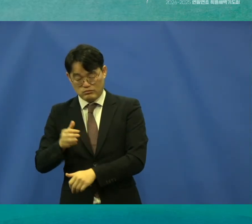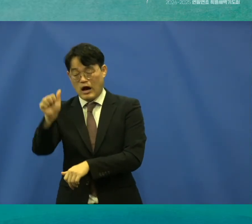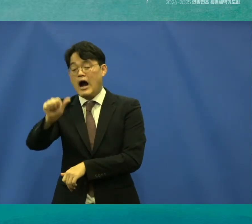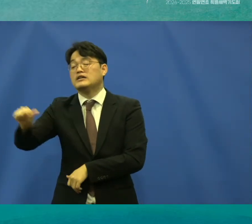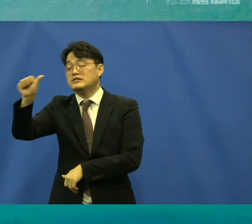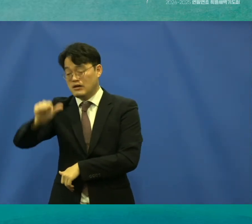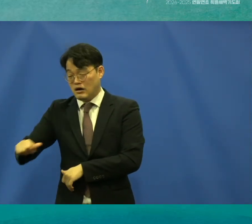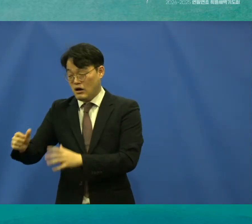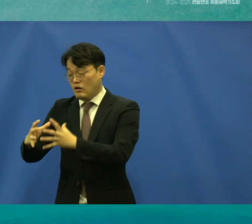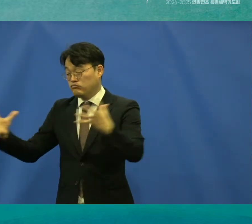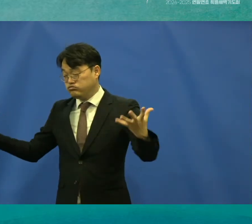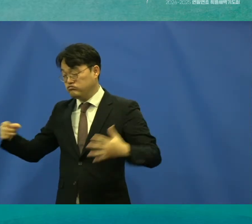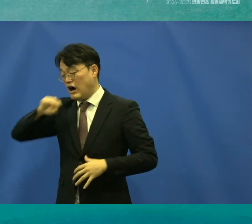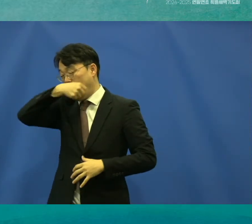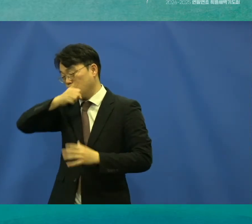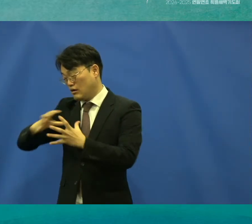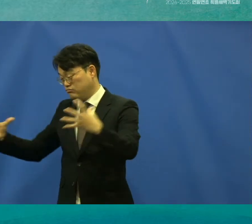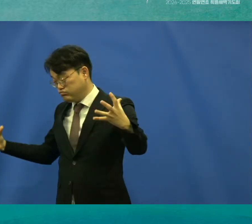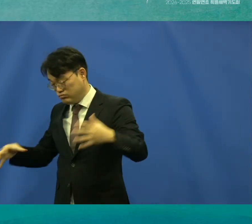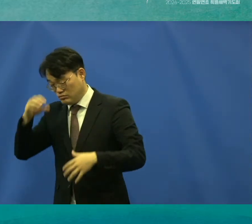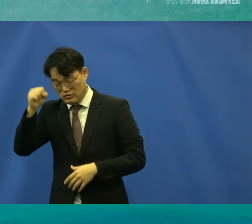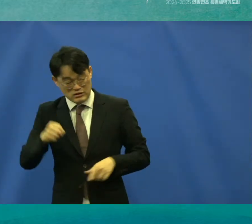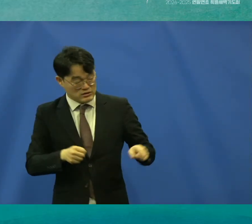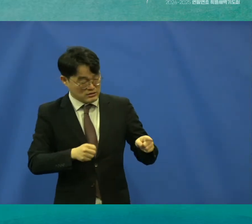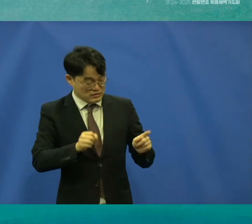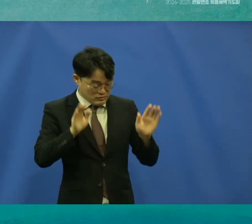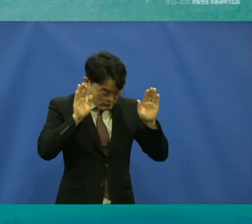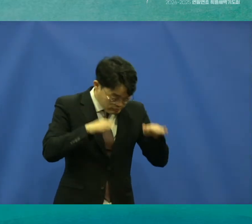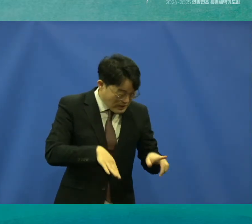영혼을 구원하는 일에 돈을 써야지 언제 씁니까?